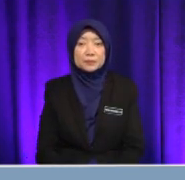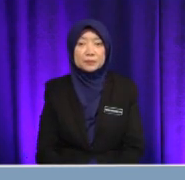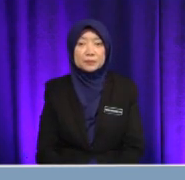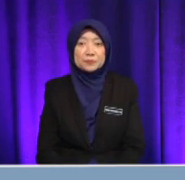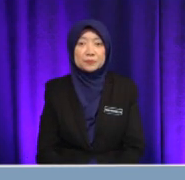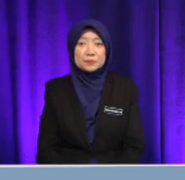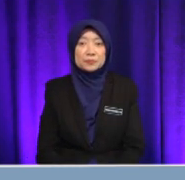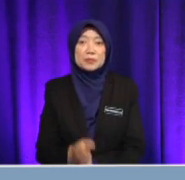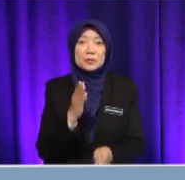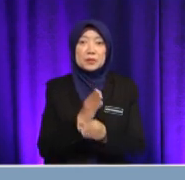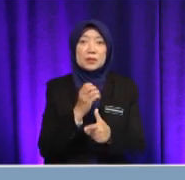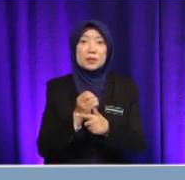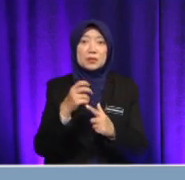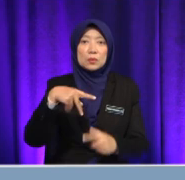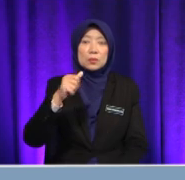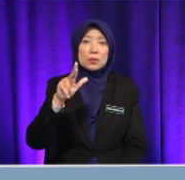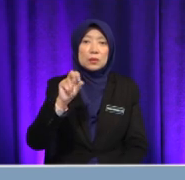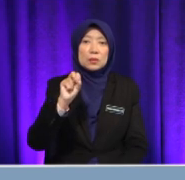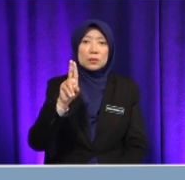benar atau palsu